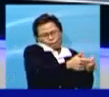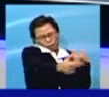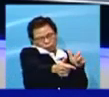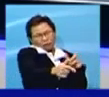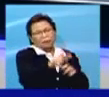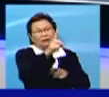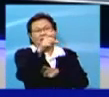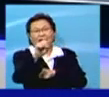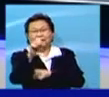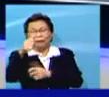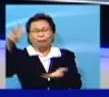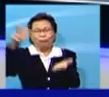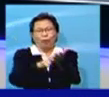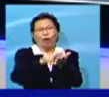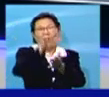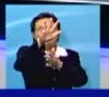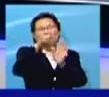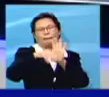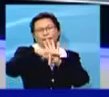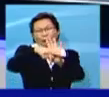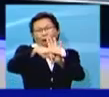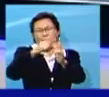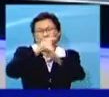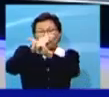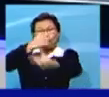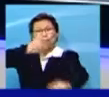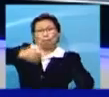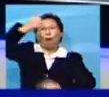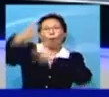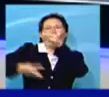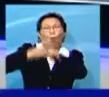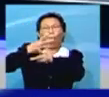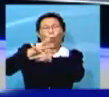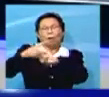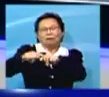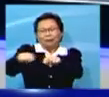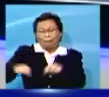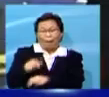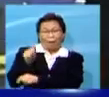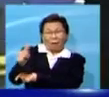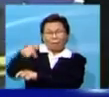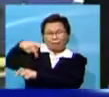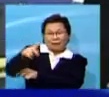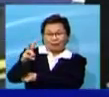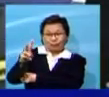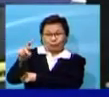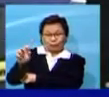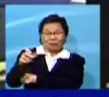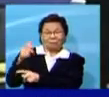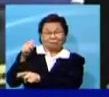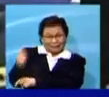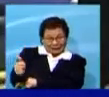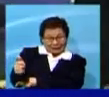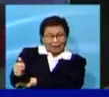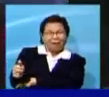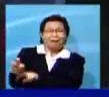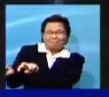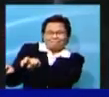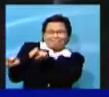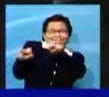telah diiktiraf antara 5 pameran pertahanan terbaik dunia. Dari lokasi asal di Pusat Dagangan Dunia Putra,